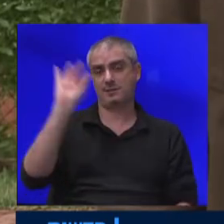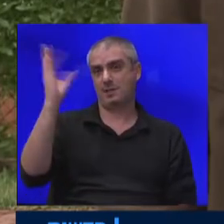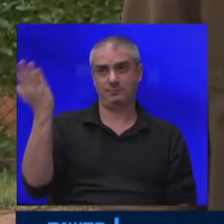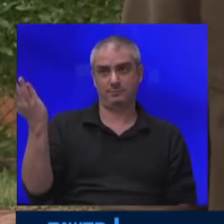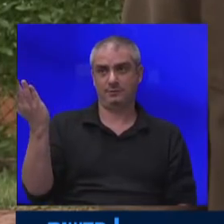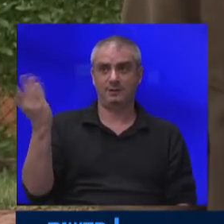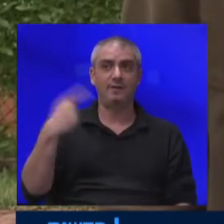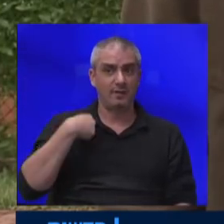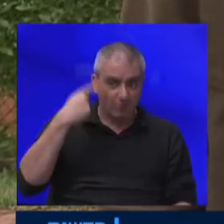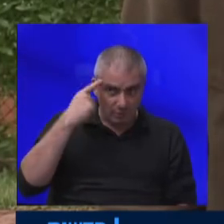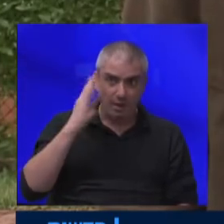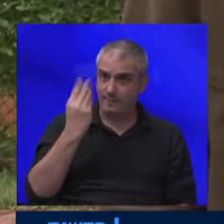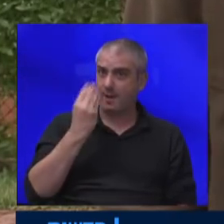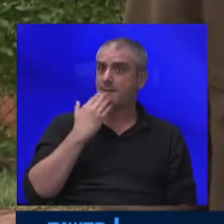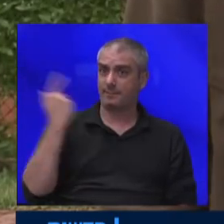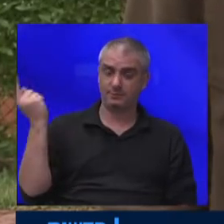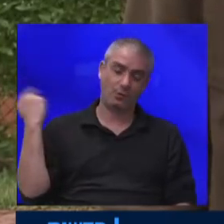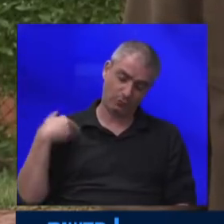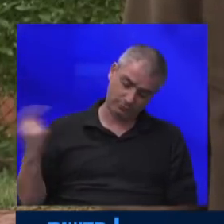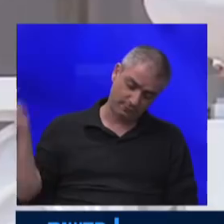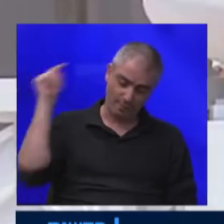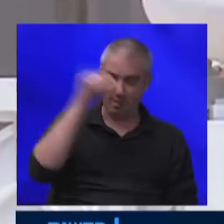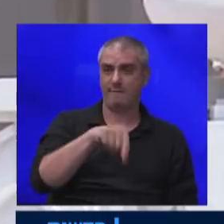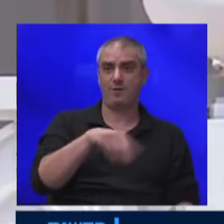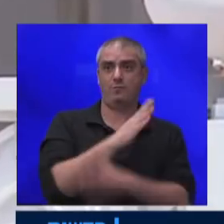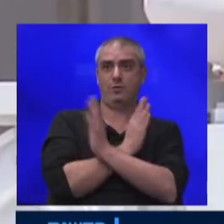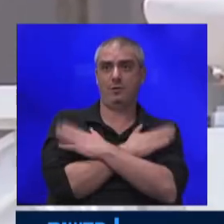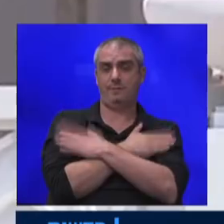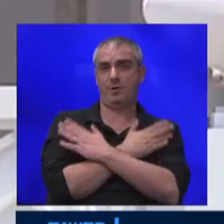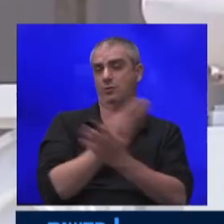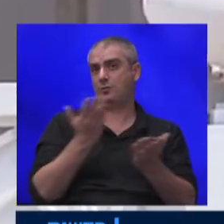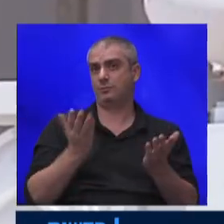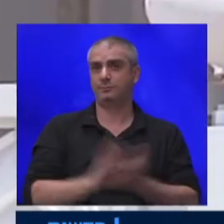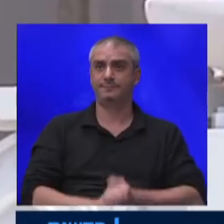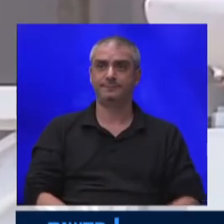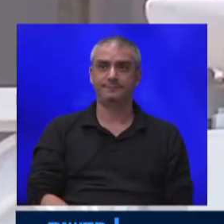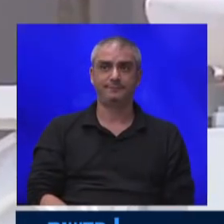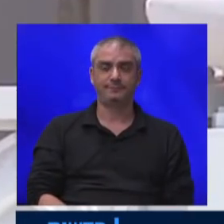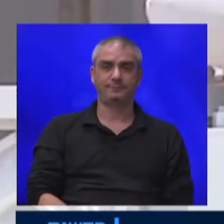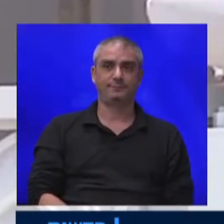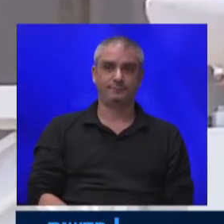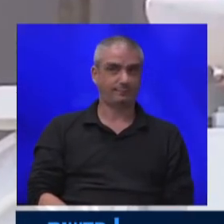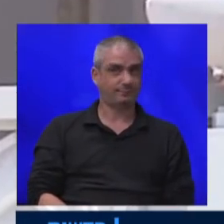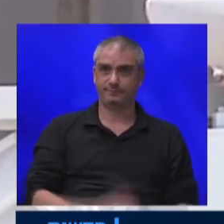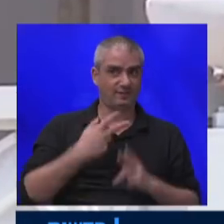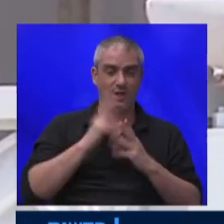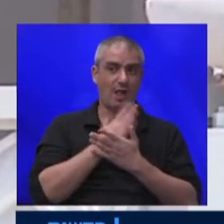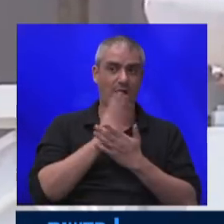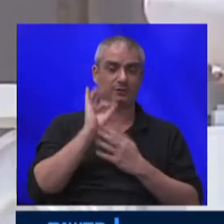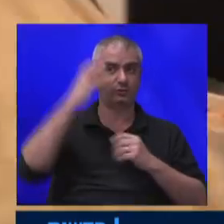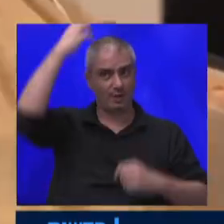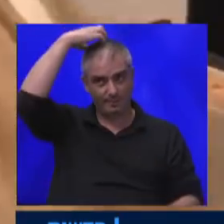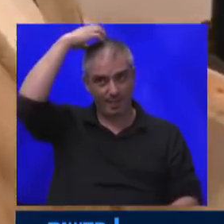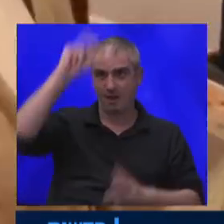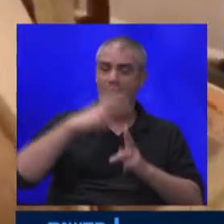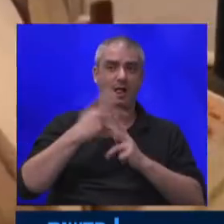יודע שגם הרבה אנשים מישראל רוצים גם לבוא למרוקו. וזה לא רק ההחלטה של המלך, לא רק העסקים או